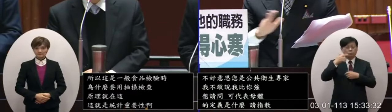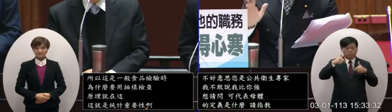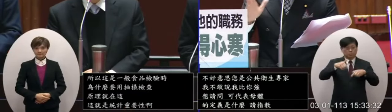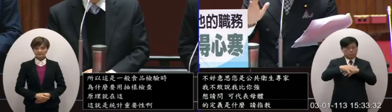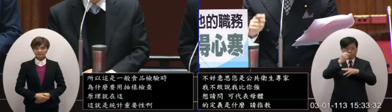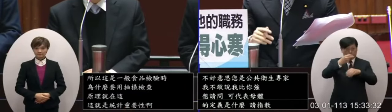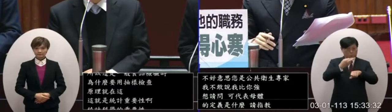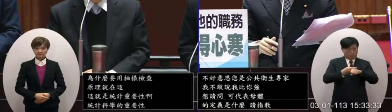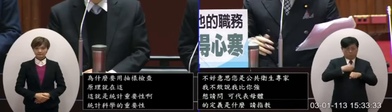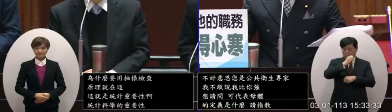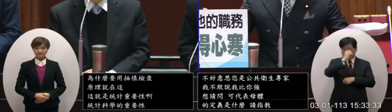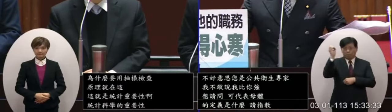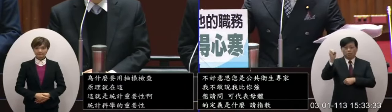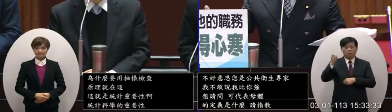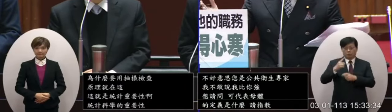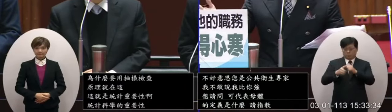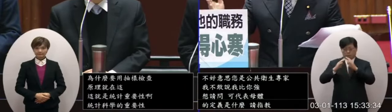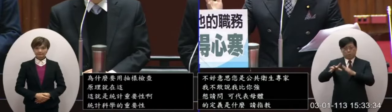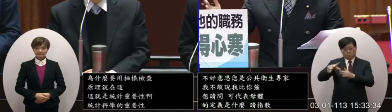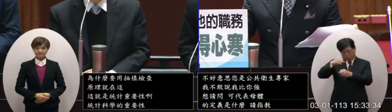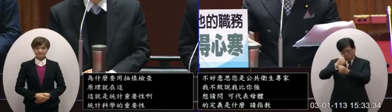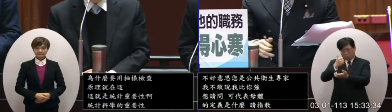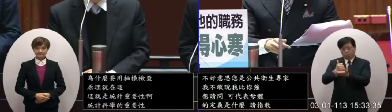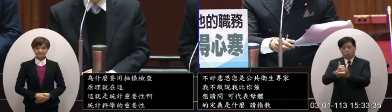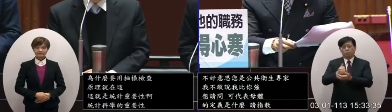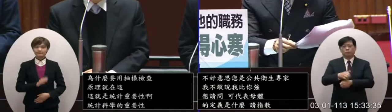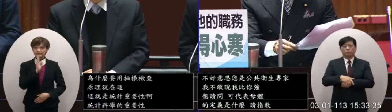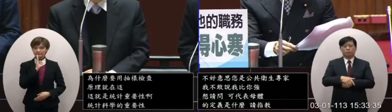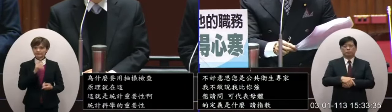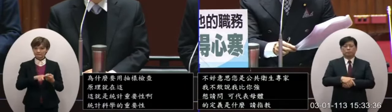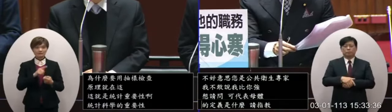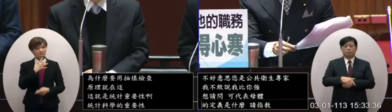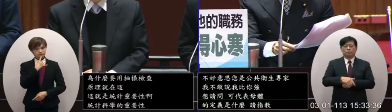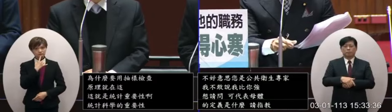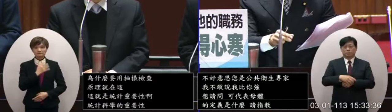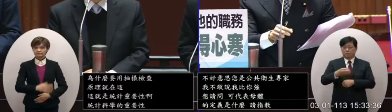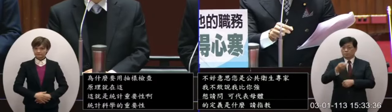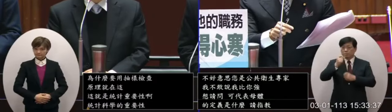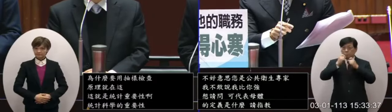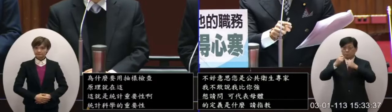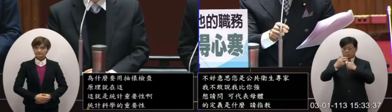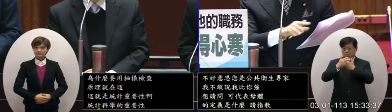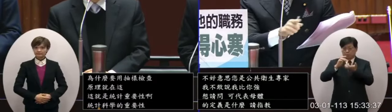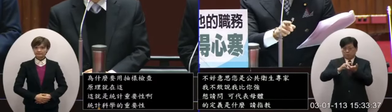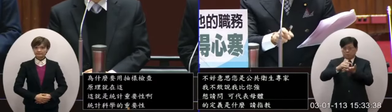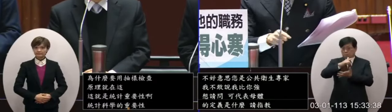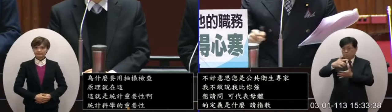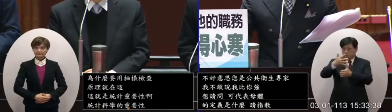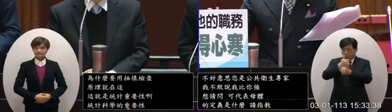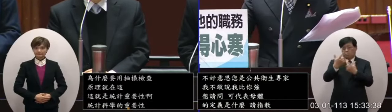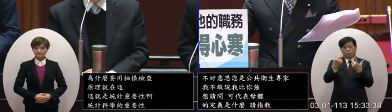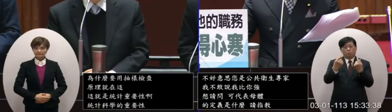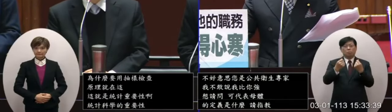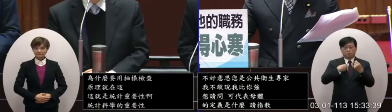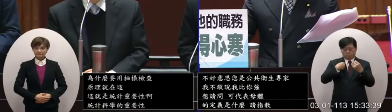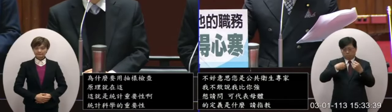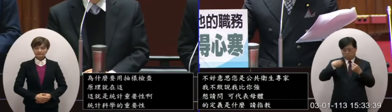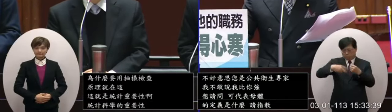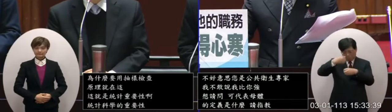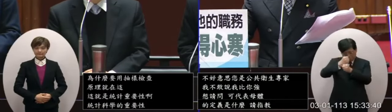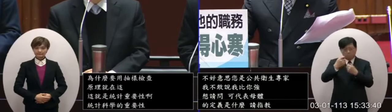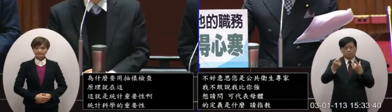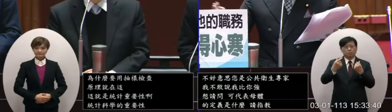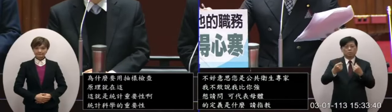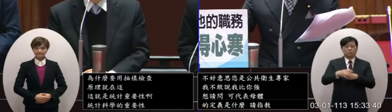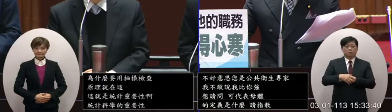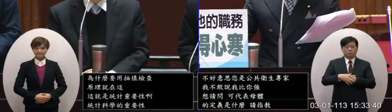特罗都未检出。但台中市就是检测出来了， 对， 那食药署的相关单位也就去验了，台中市